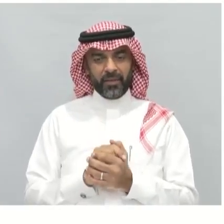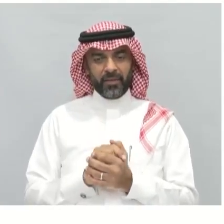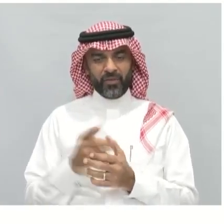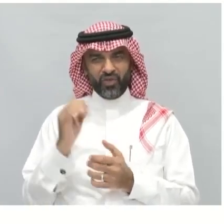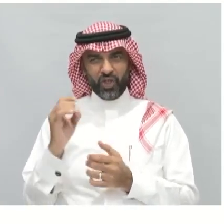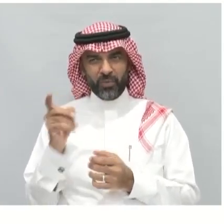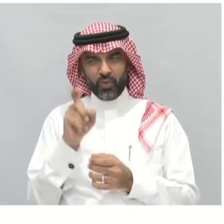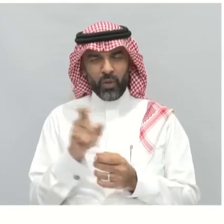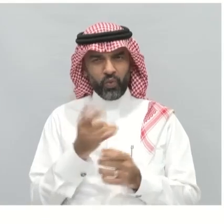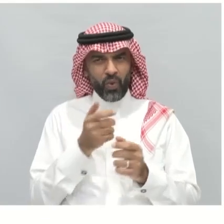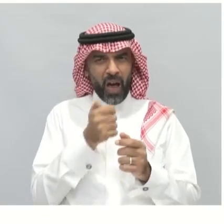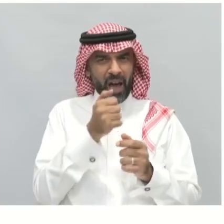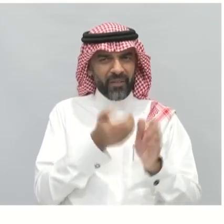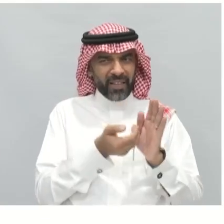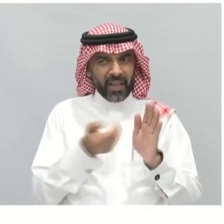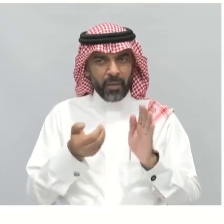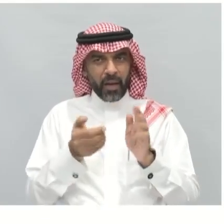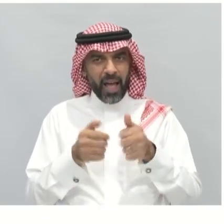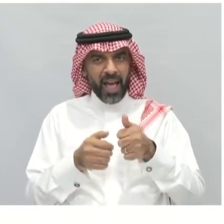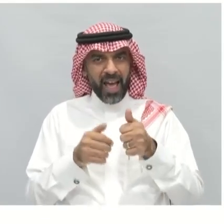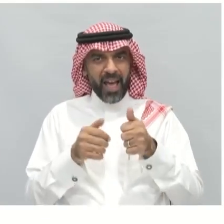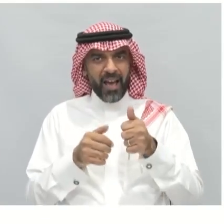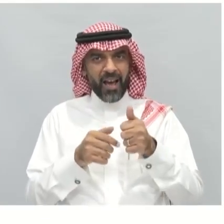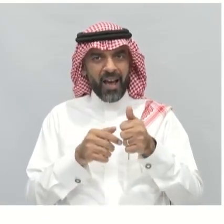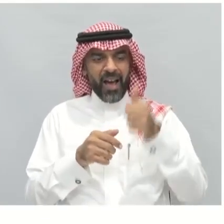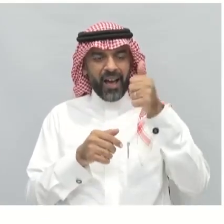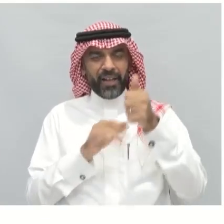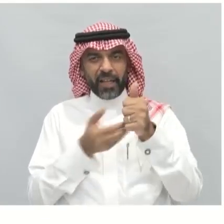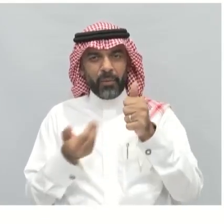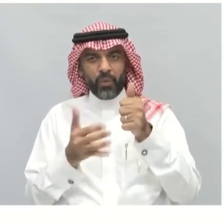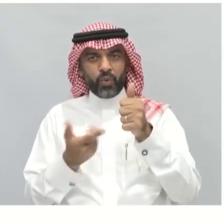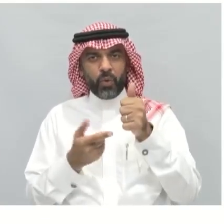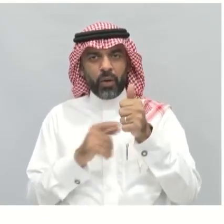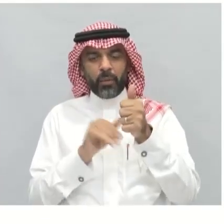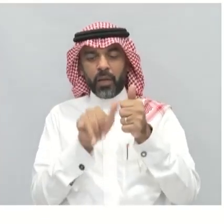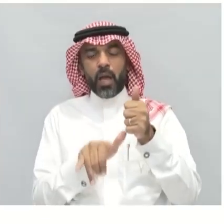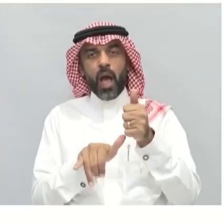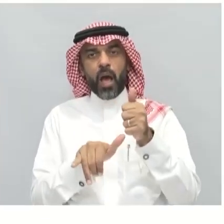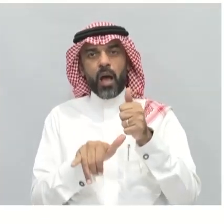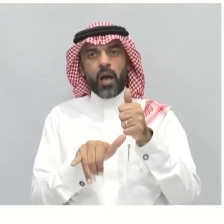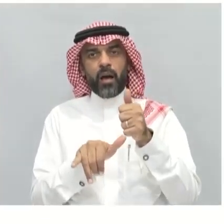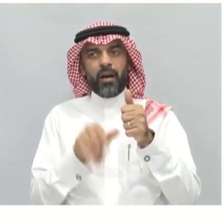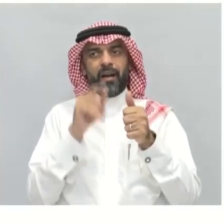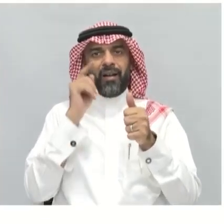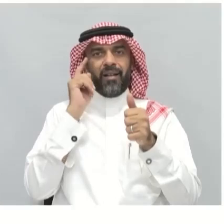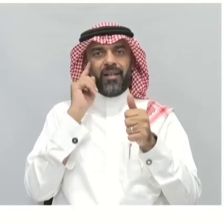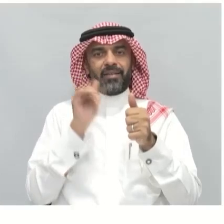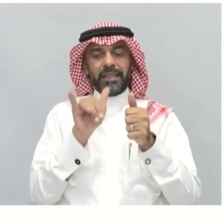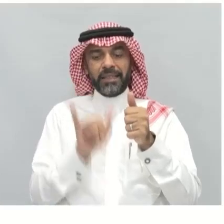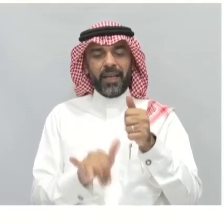الفه اللينه ستكون الاجابه هنا مختلفه في الفعل احياء سنقول ياء سبقه